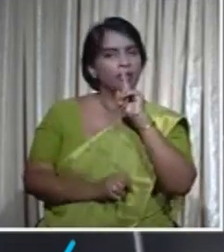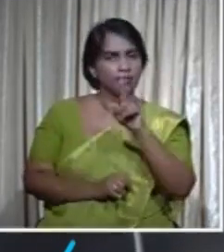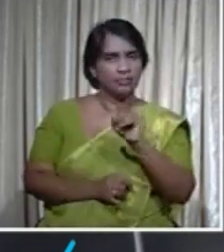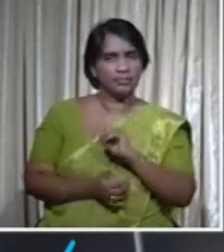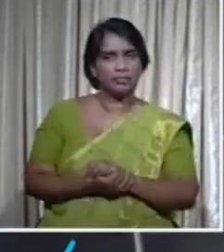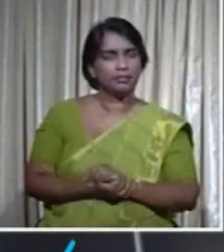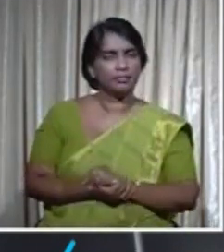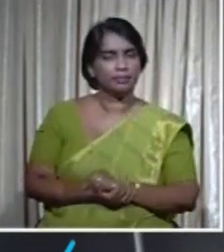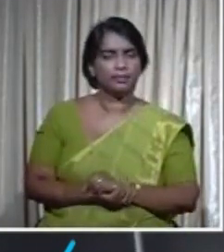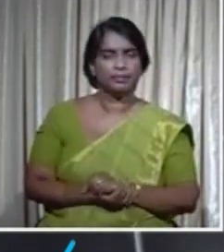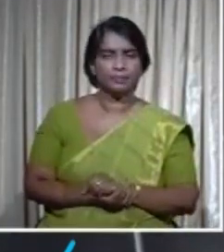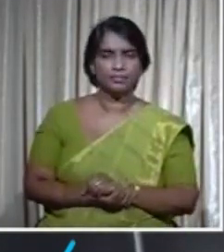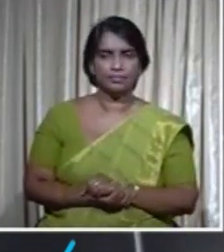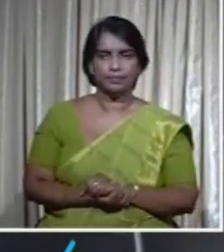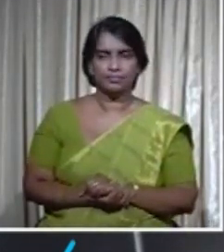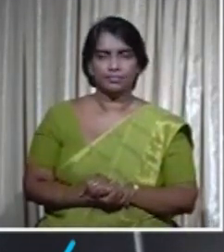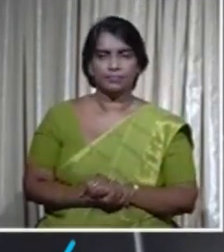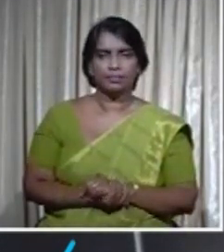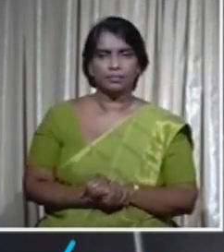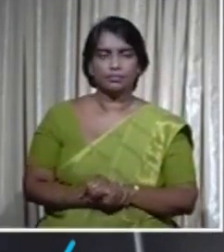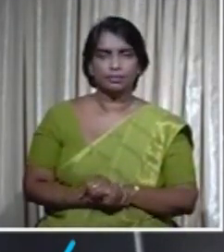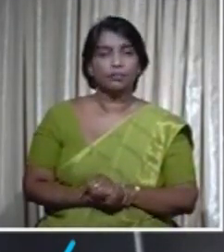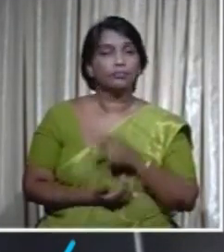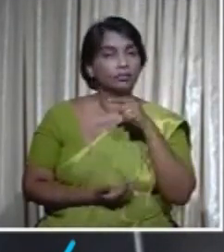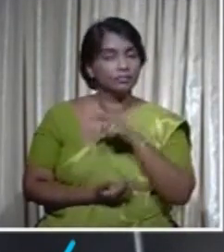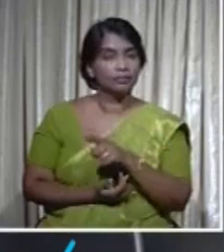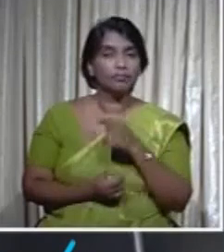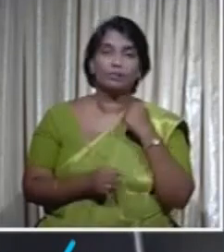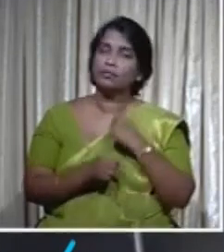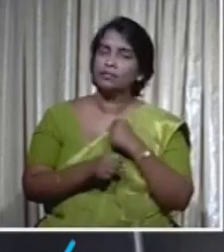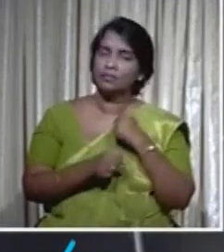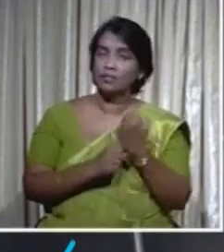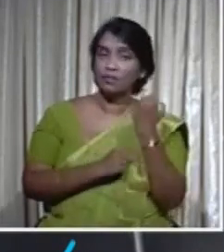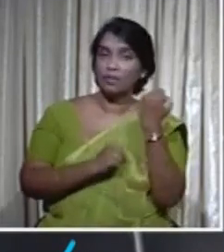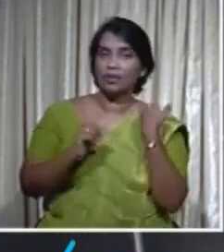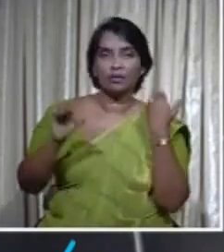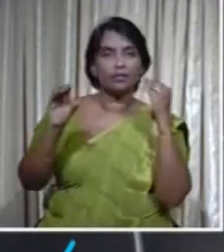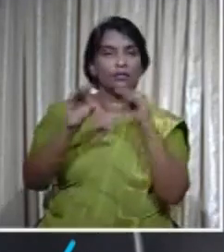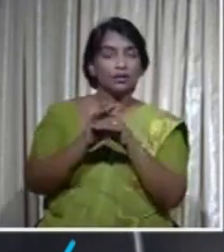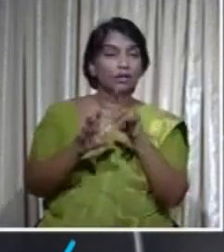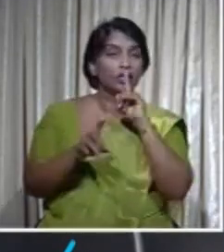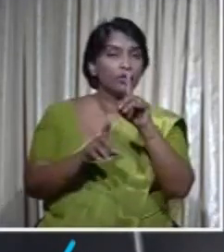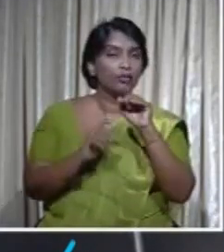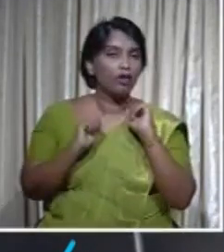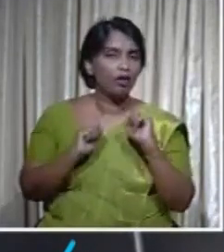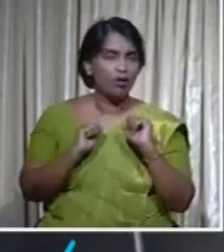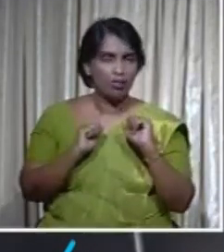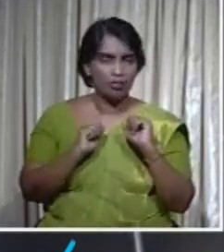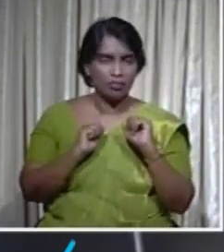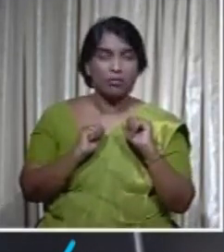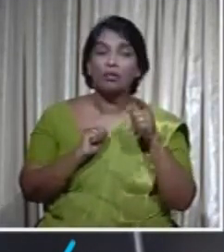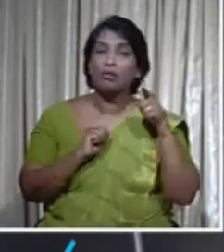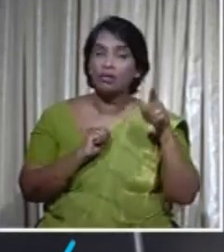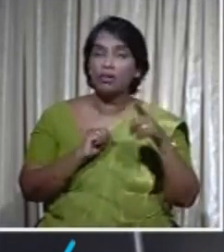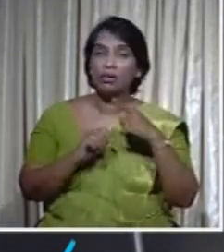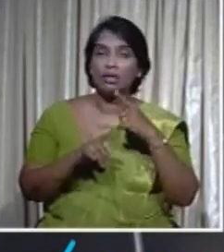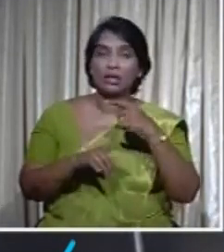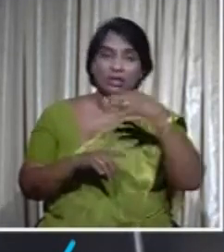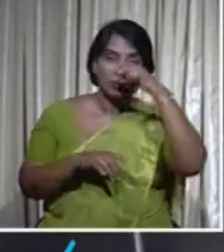முன்வைக்கின்றேன் இந்த அரசு வருவதற்கு என்ன விதத்தை கையாண்டார்கள் என்று பார்க்கின்ற போது இனவரியையும் மதவரியையும் தான்